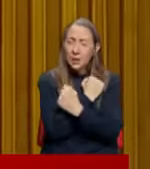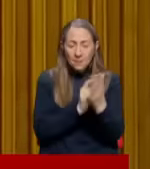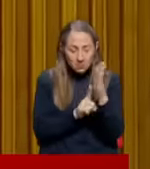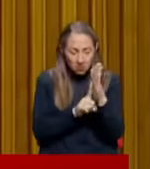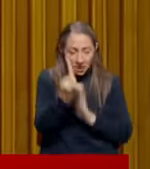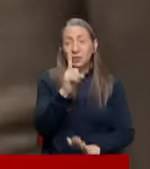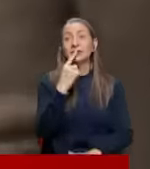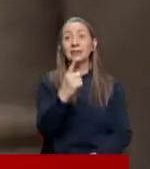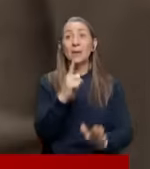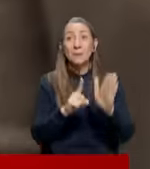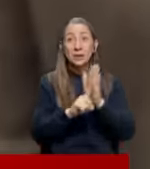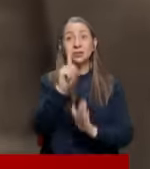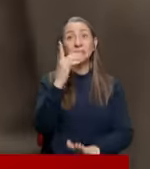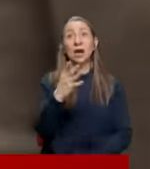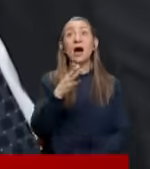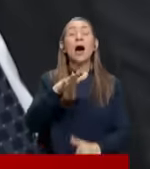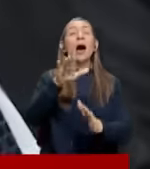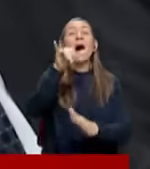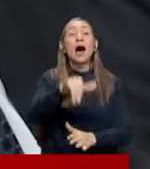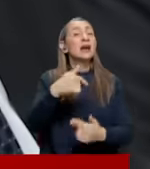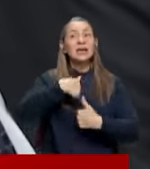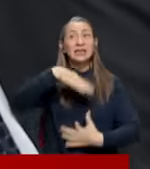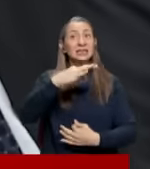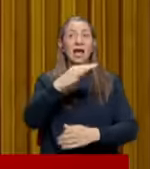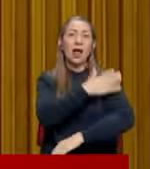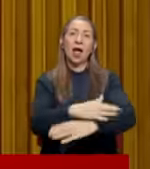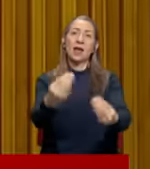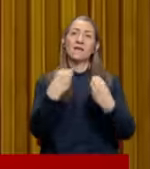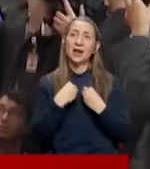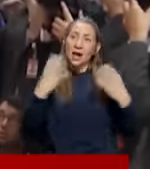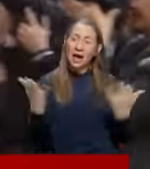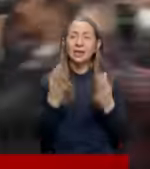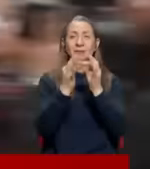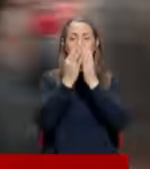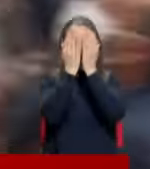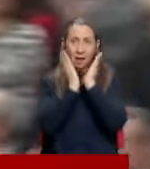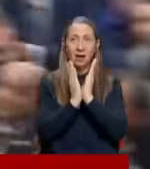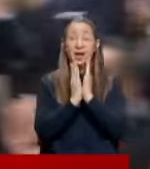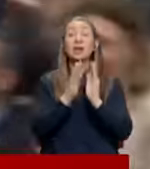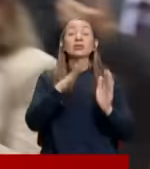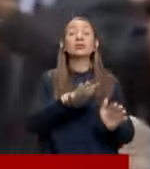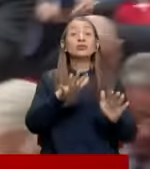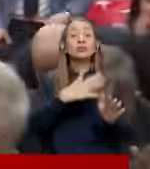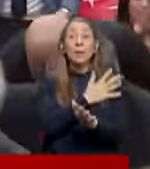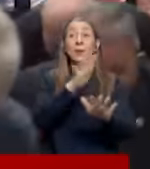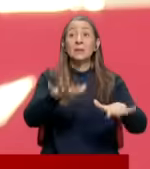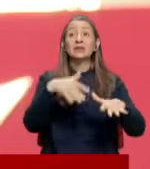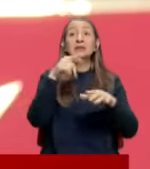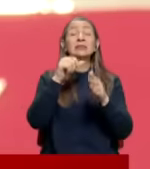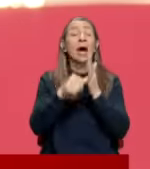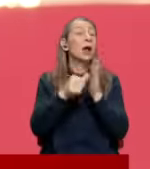Başardık diyeceğiz, başardık. Hakkınızı helal edin dostlarım. Hadi bismillah. CHP meclis salonu için tarihi bir